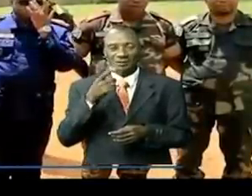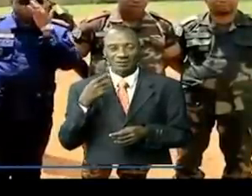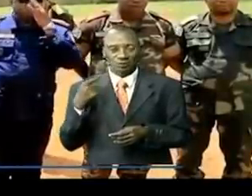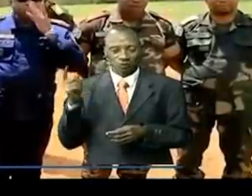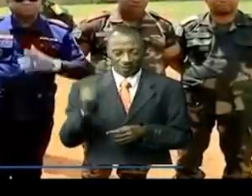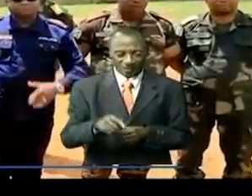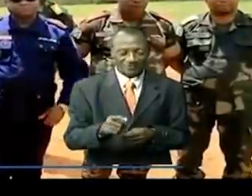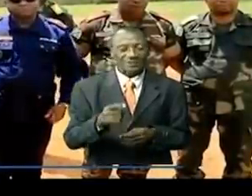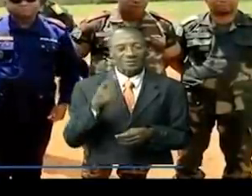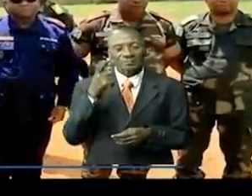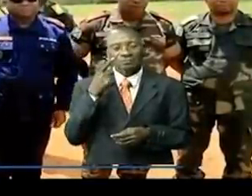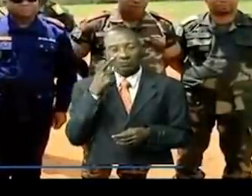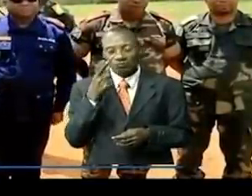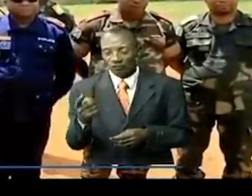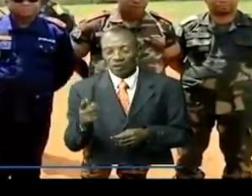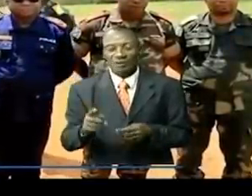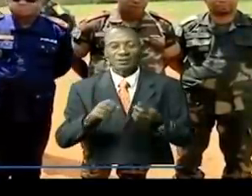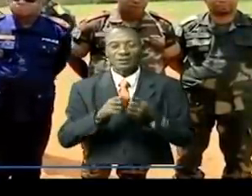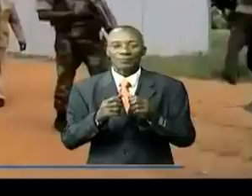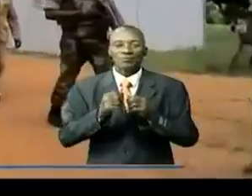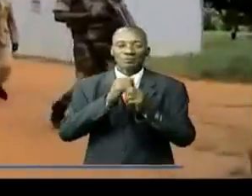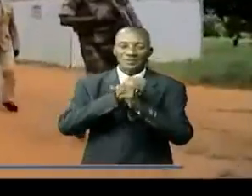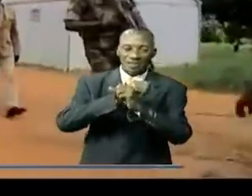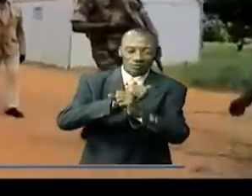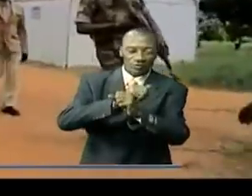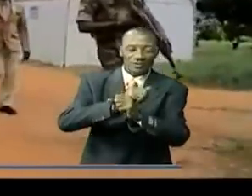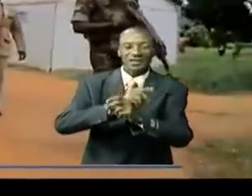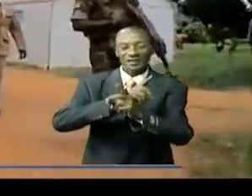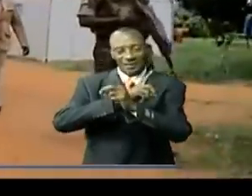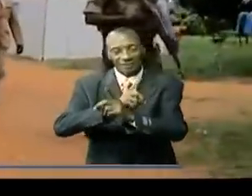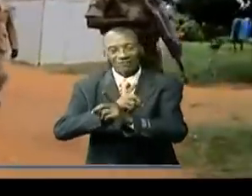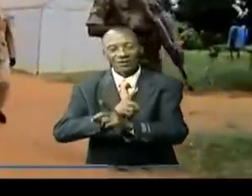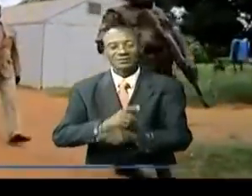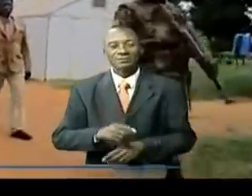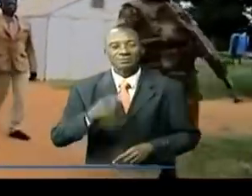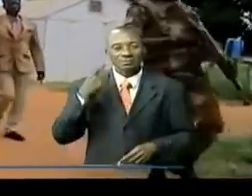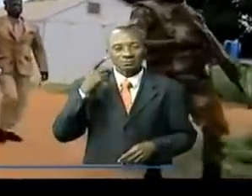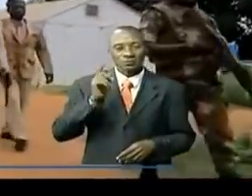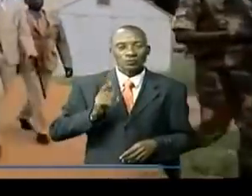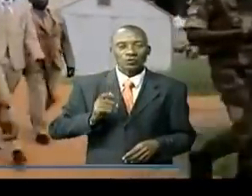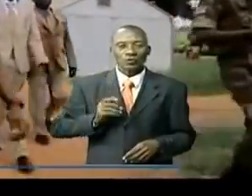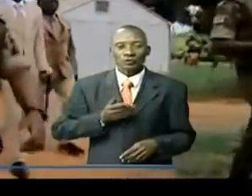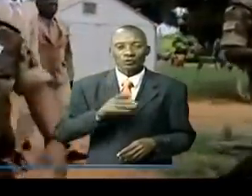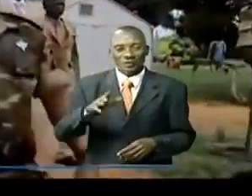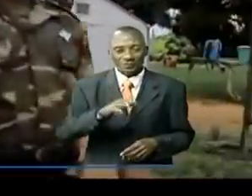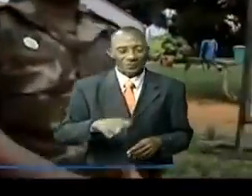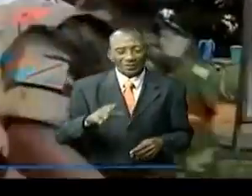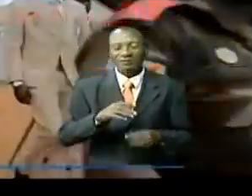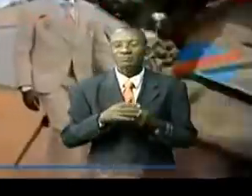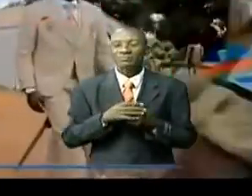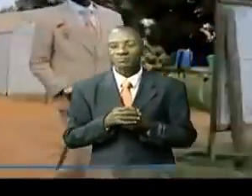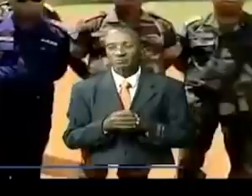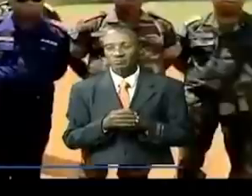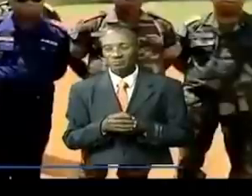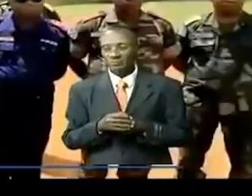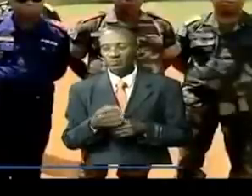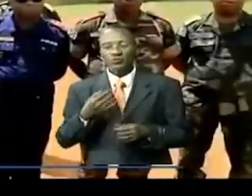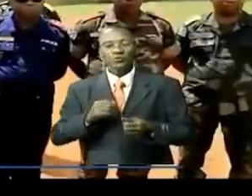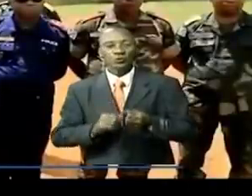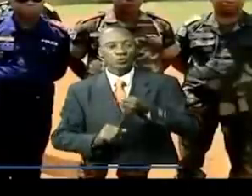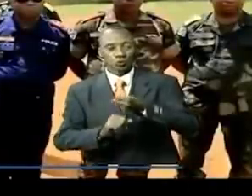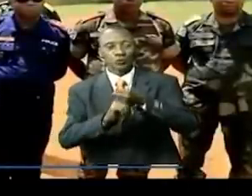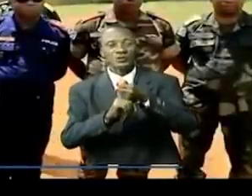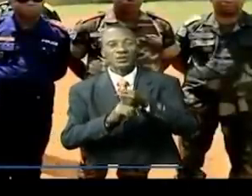moi de venir les voir et de voir aussi, de visiter aussi la frontière, notre frontière, qui a son importance et